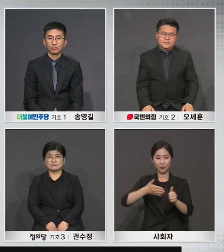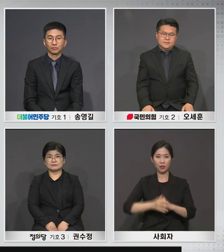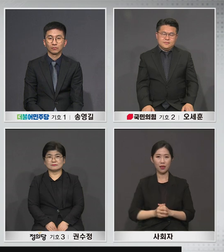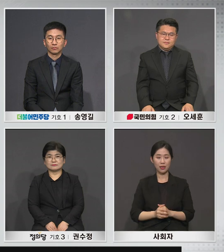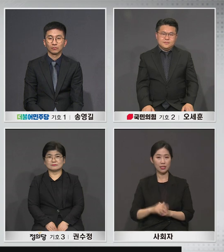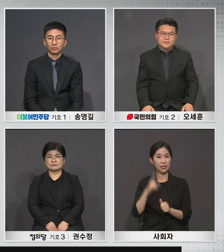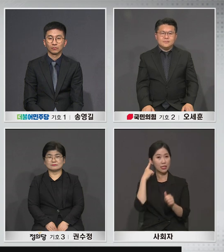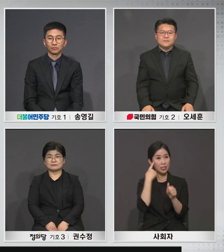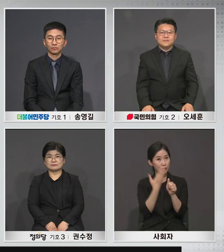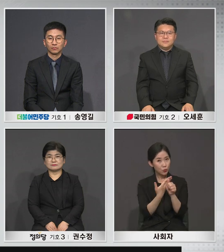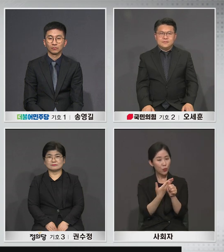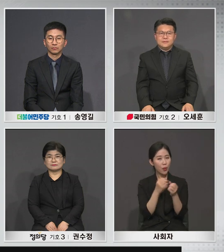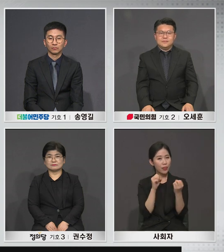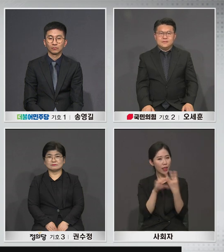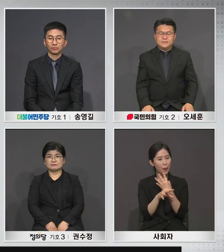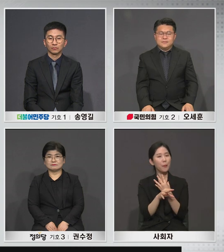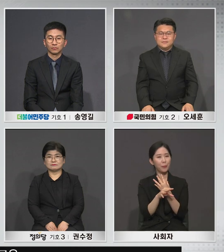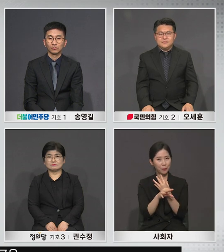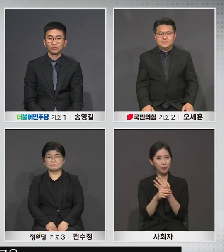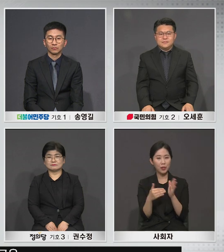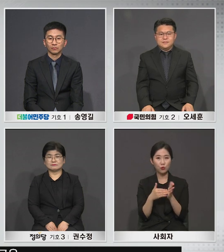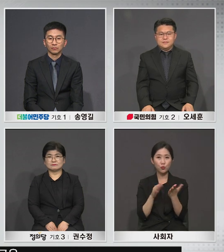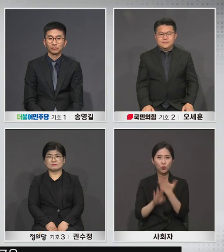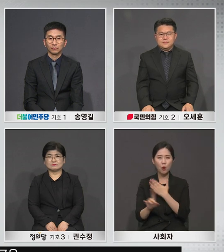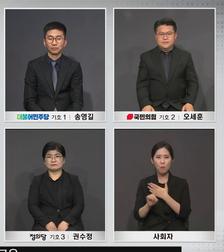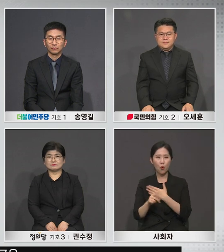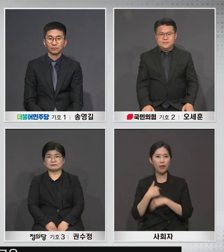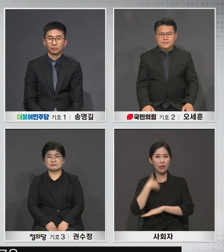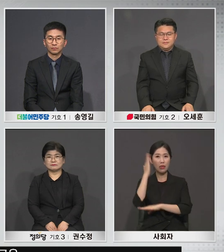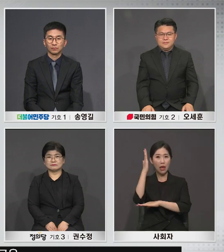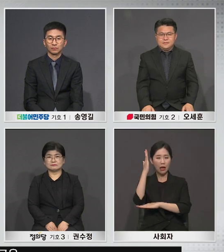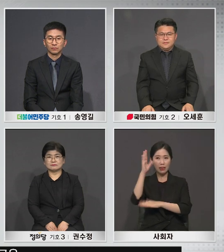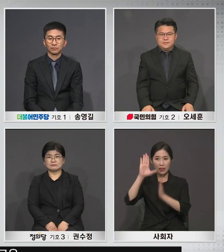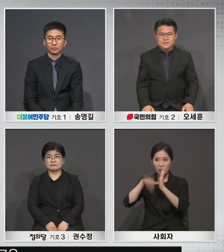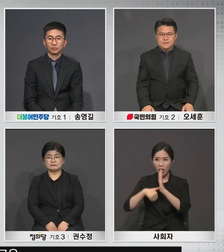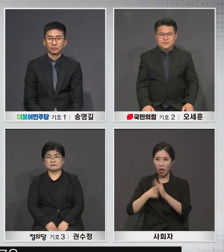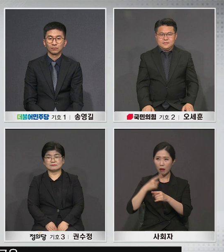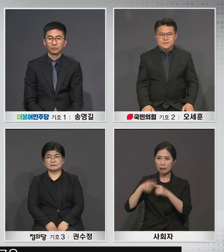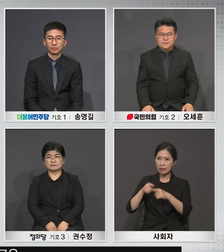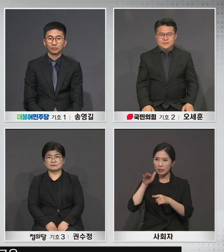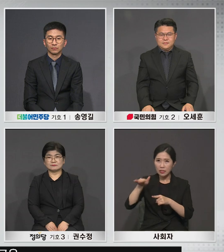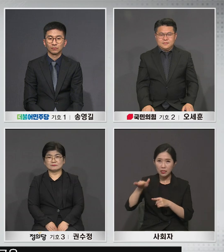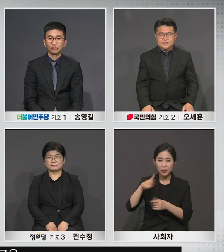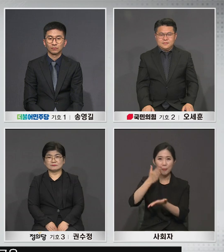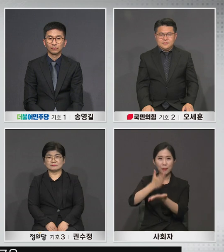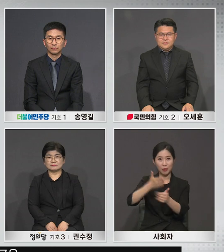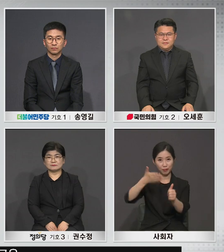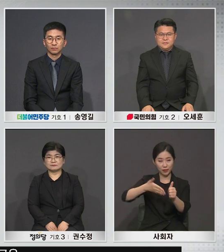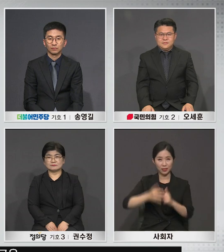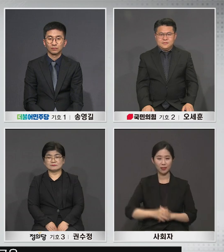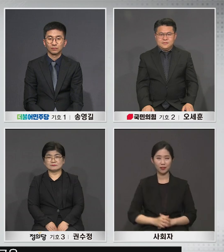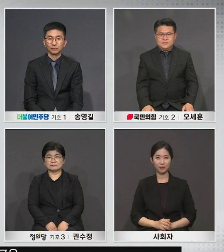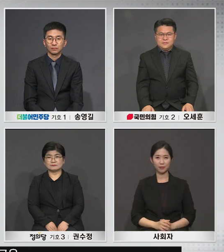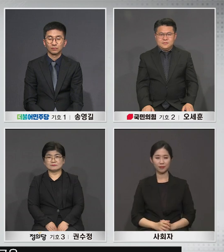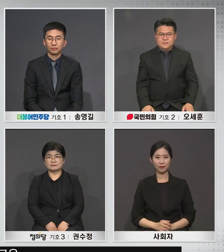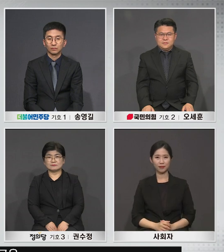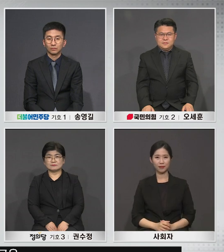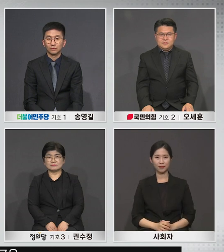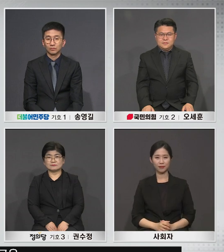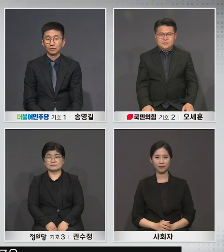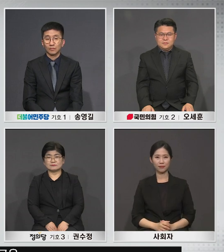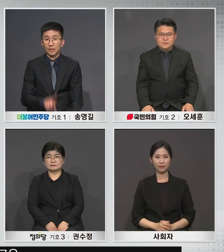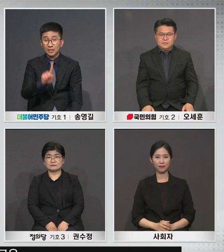질의응답 정도를 제외하고는 중간에 끼어들지는 않으시는 점 이거 꼭 유념해 주시기 바랍니다. 1분 읽답으로 하면 안 돼요?